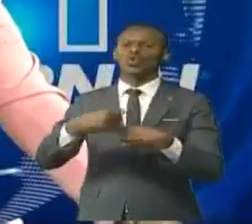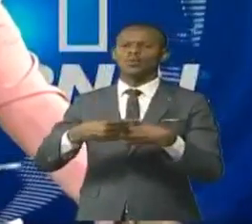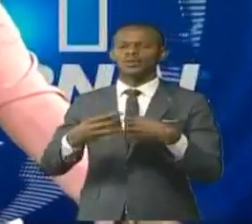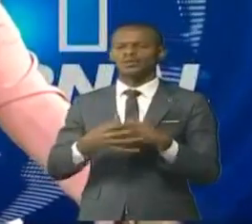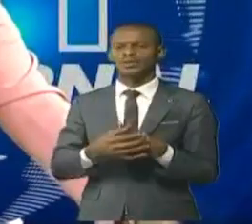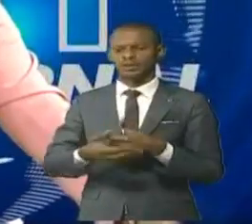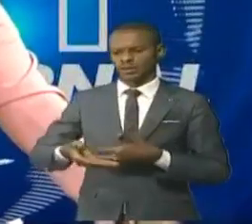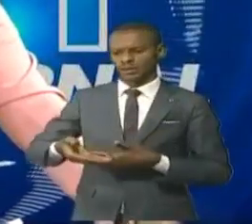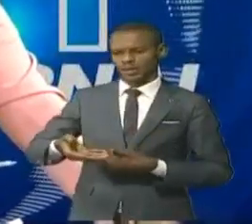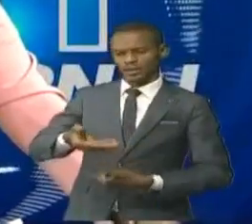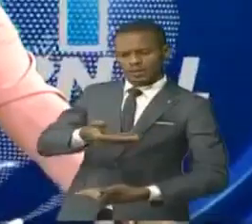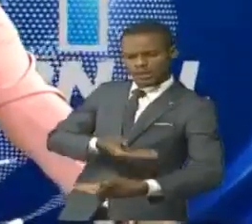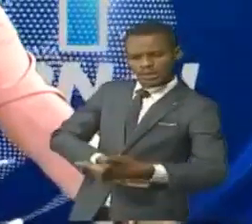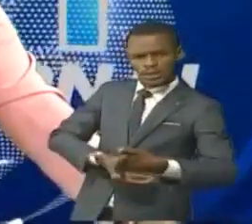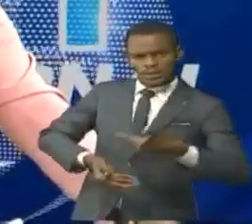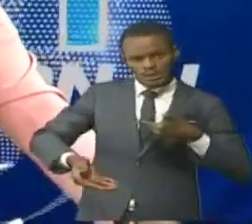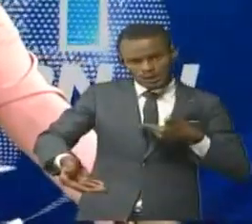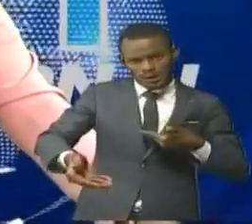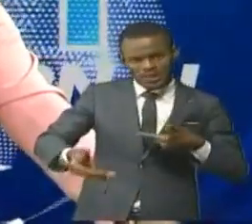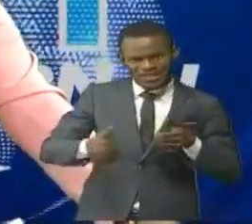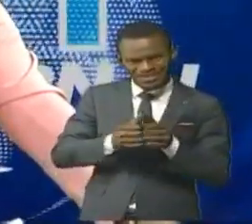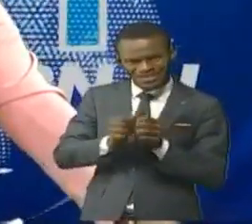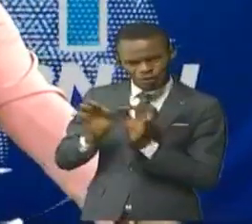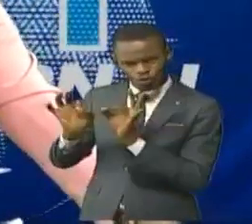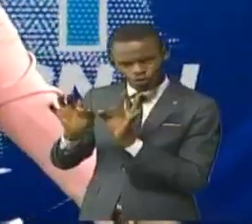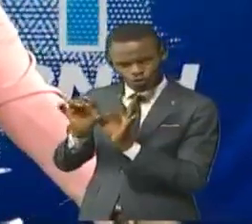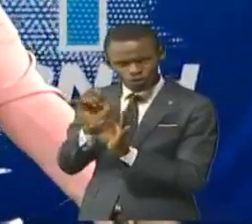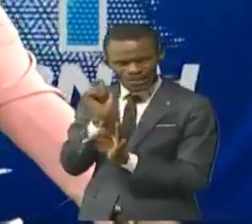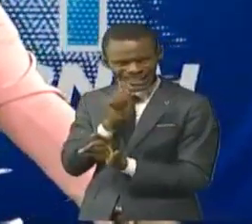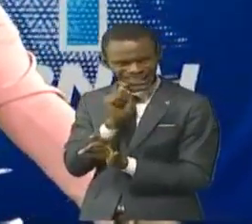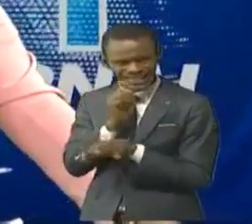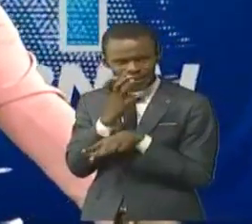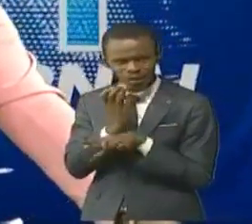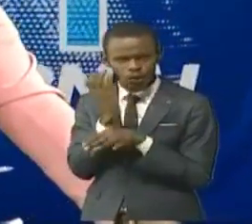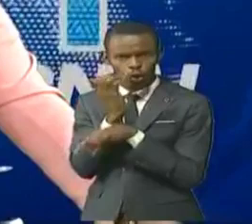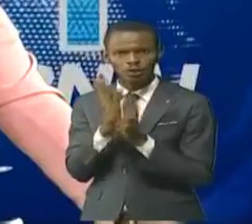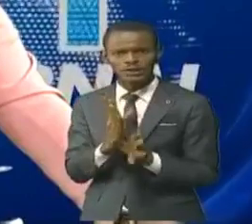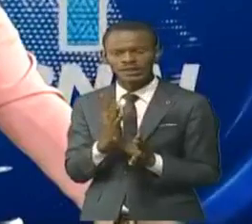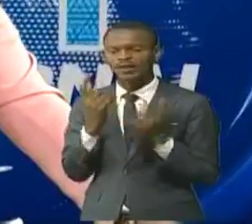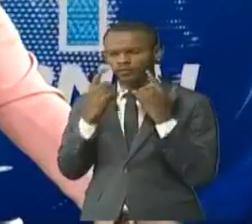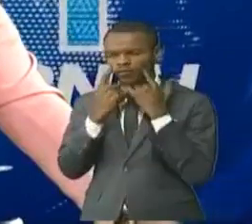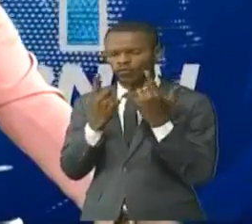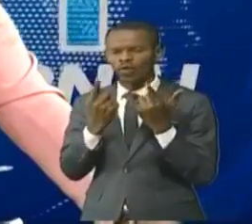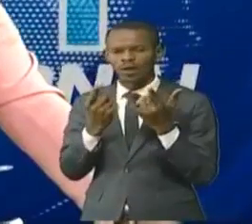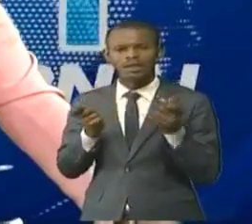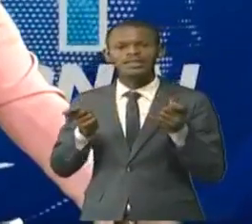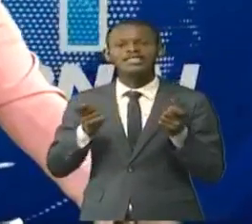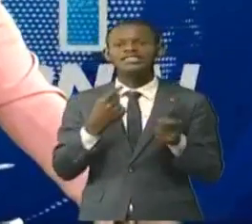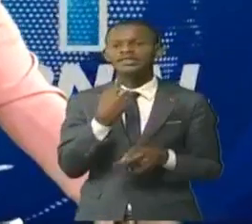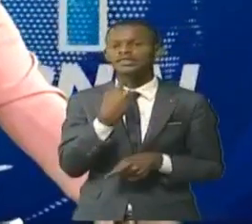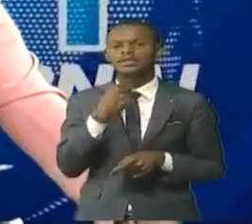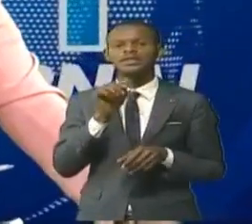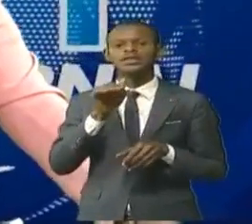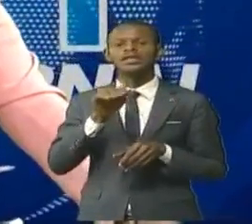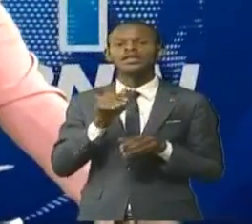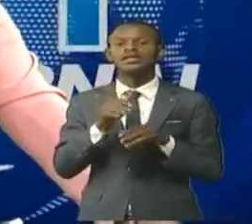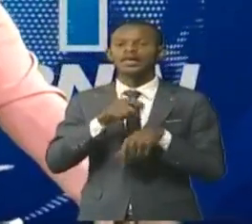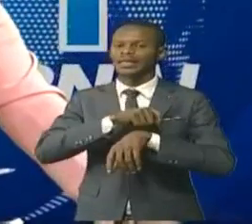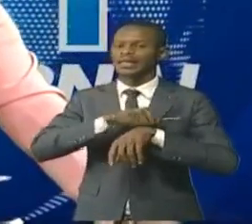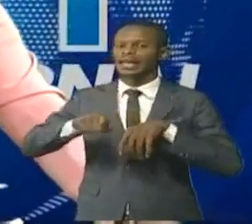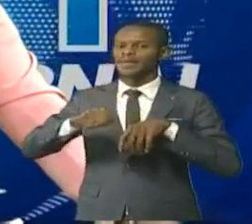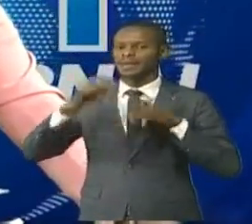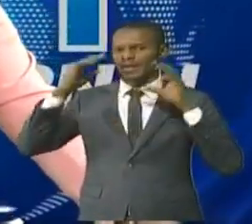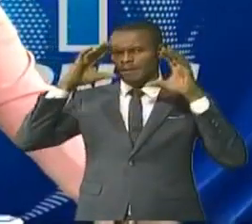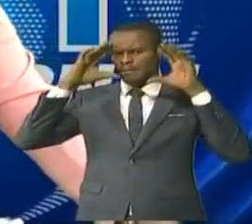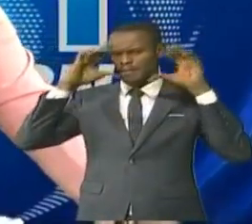sortants et entrants. La cérémonie a été présidée par le directeur de cabinet adjoint du chef de l'État dans la salle des congrès du